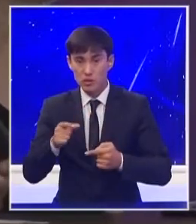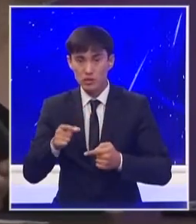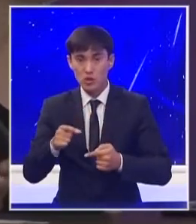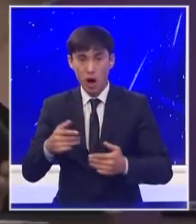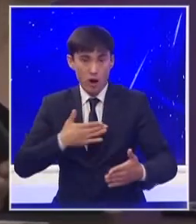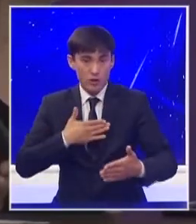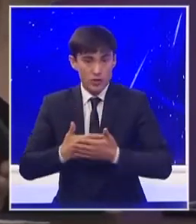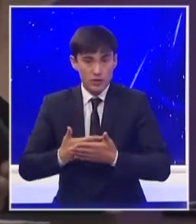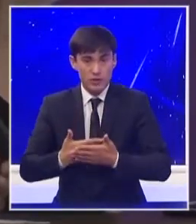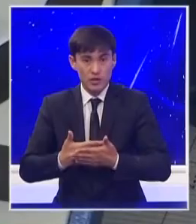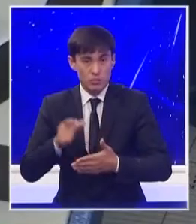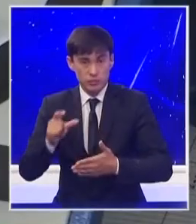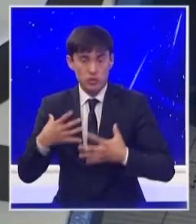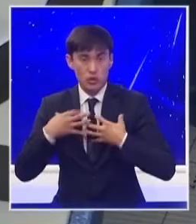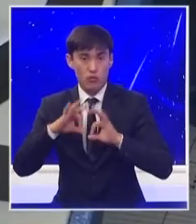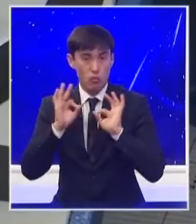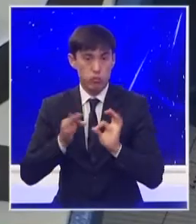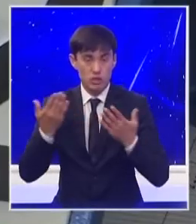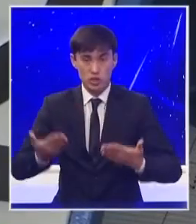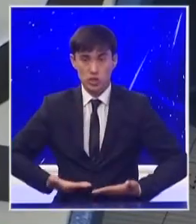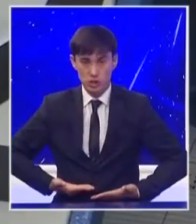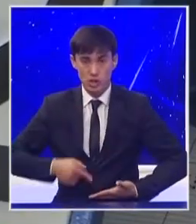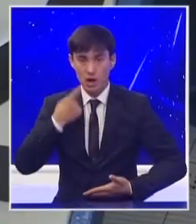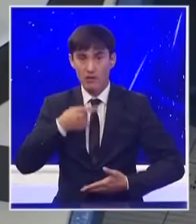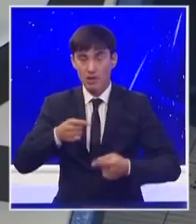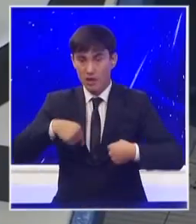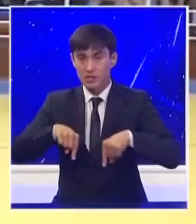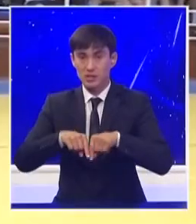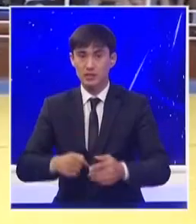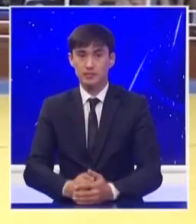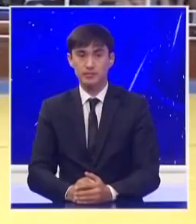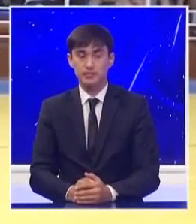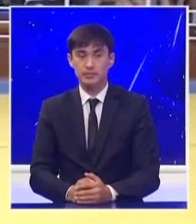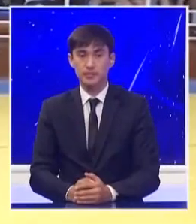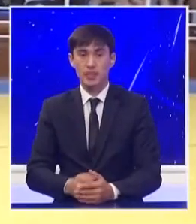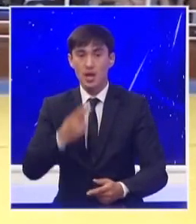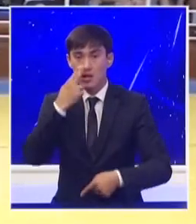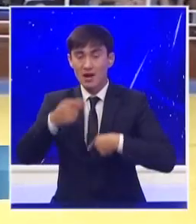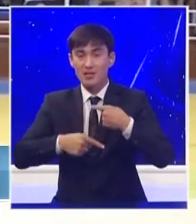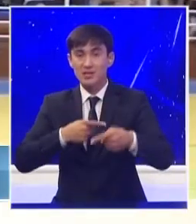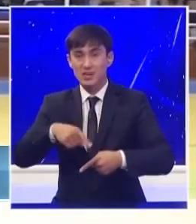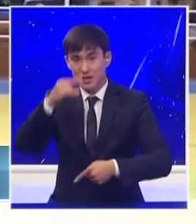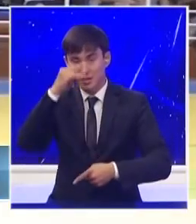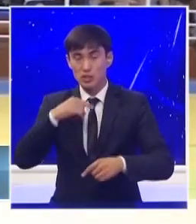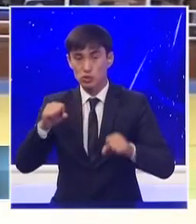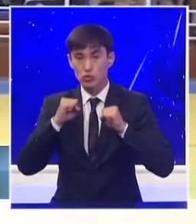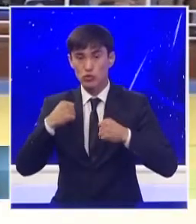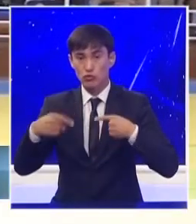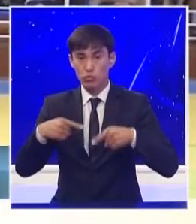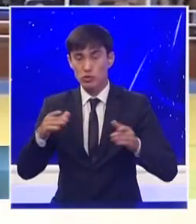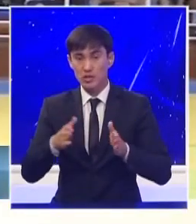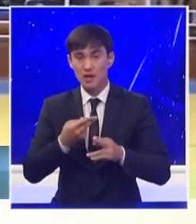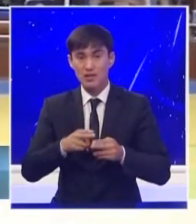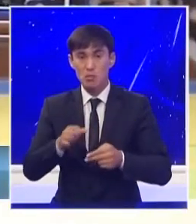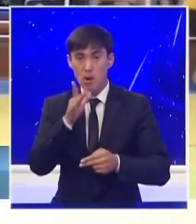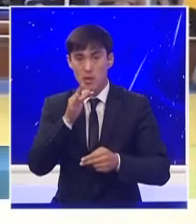то активных приверженцев здорового образа жизни, отмечают организаторы. Традиция казахстанского футзала, да, конечно, вы сами прекрасно знаете. В данный